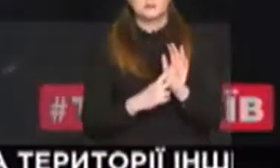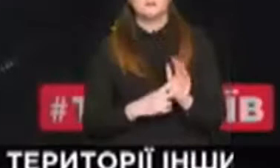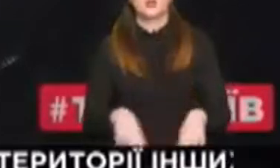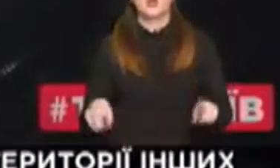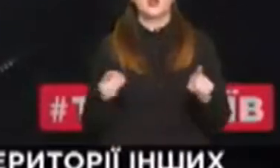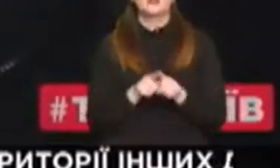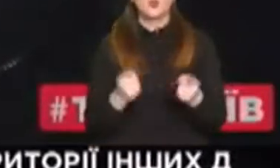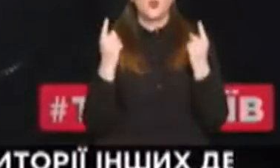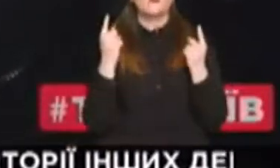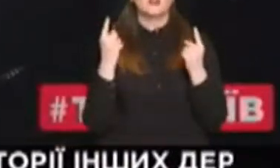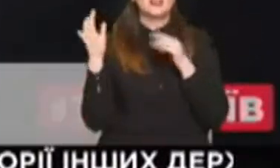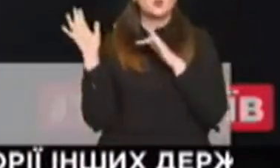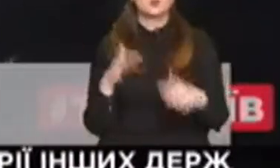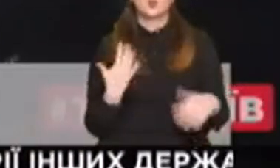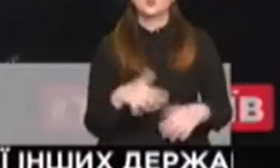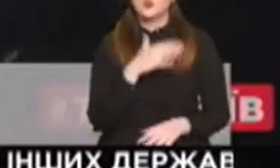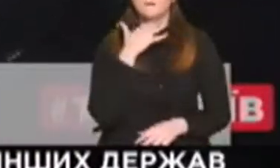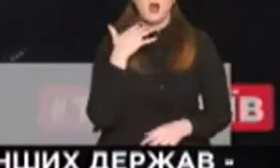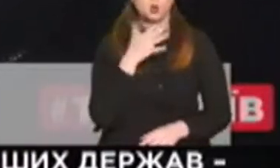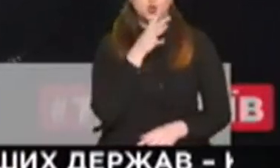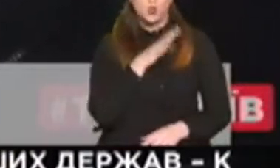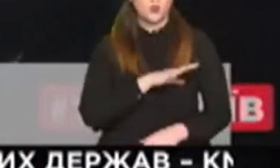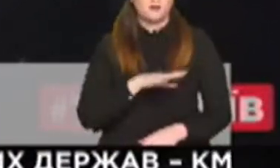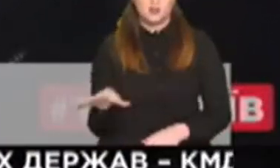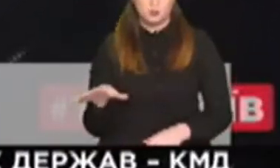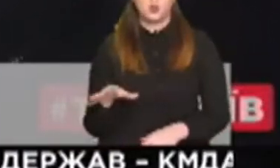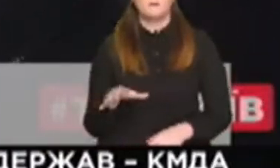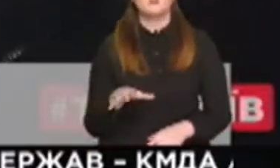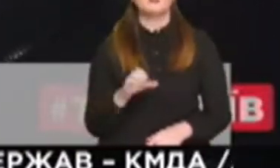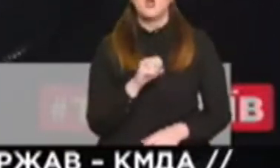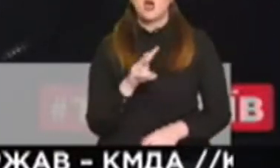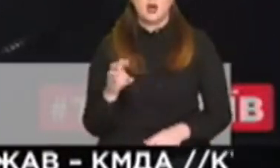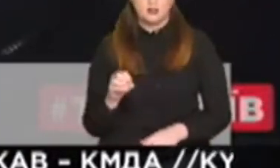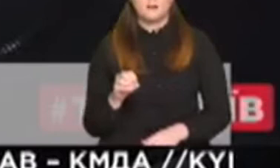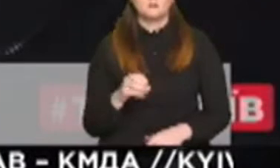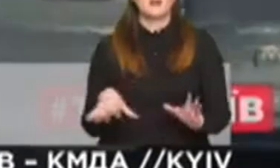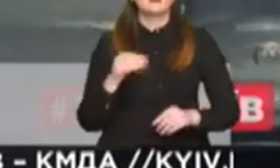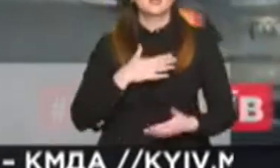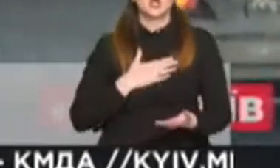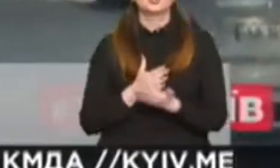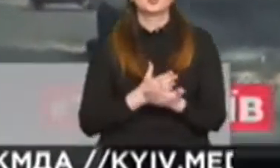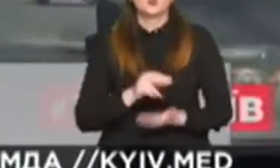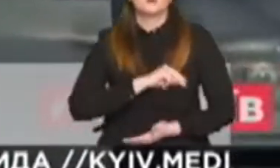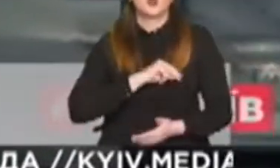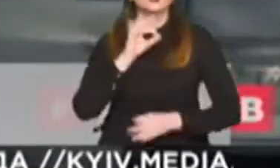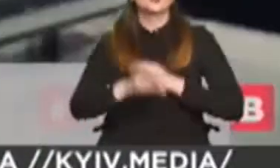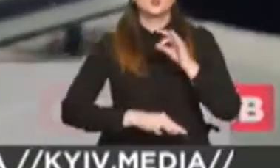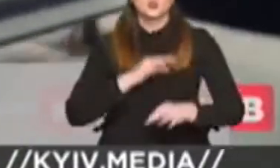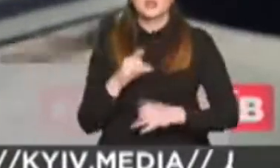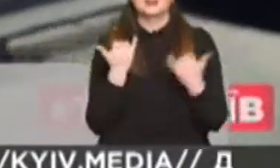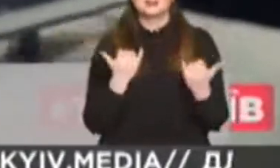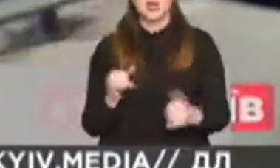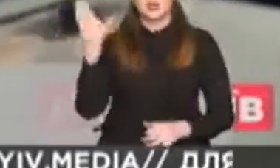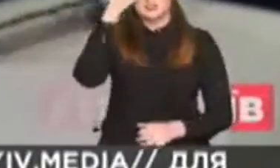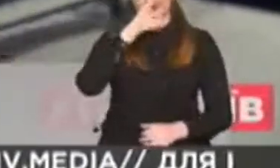Такого великого снігу вже багато років не було, але тим не менш всі наші служби працюють цілодобово. І зараз